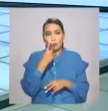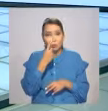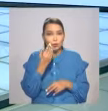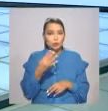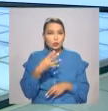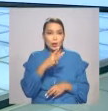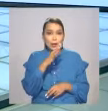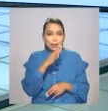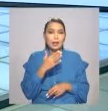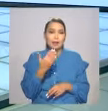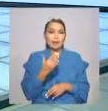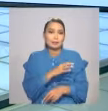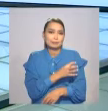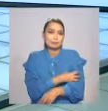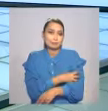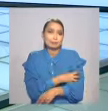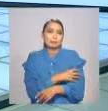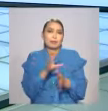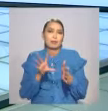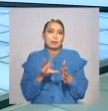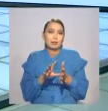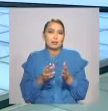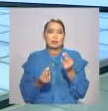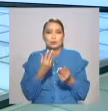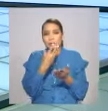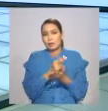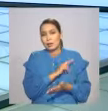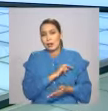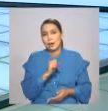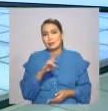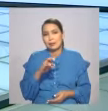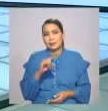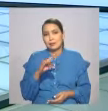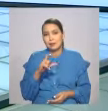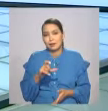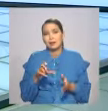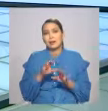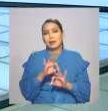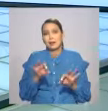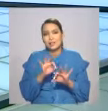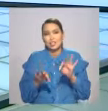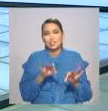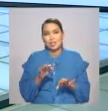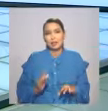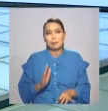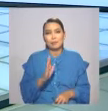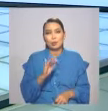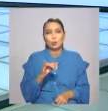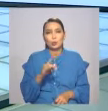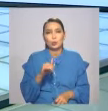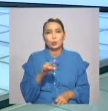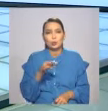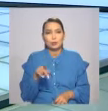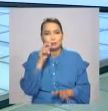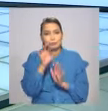40 лет под напряжением. Так, в шутку о своей работе в Астанарек рассказывает ведущий инженер компании Виктор Унгурян. Эту работу мужчина